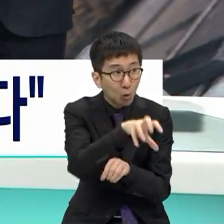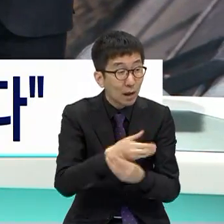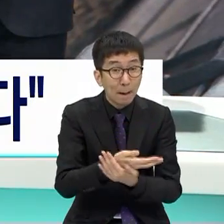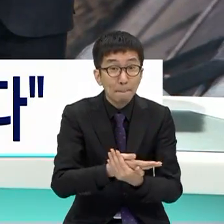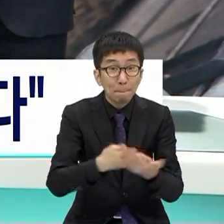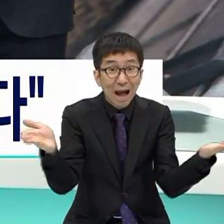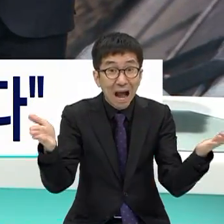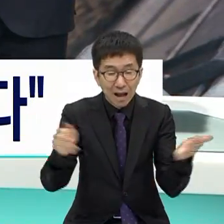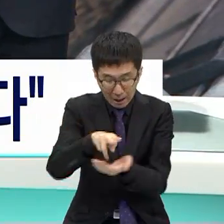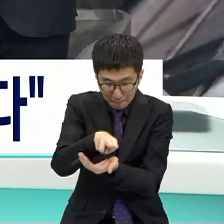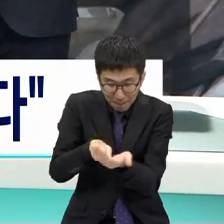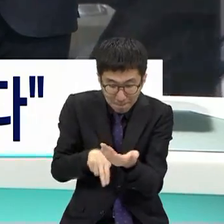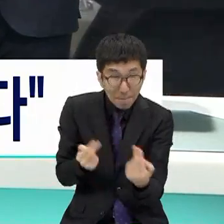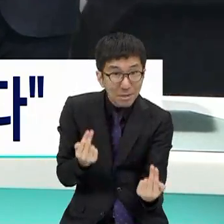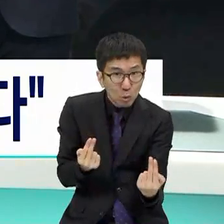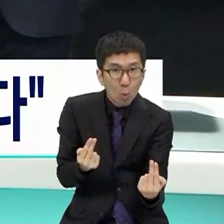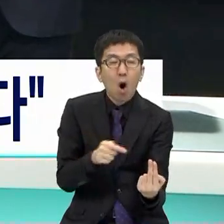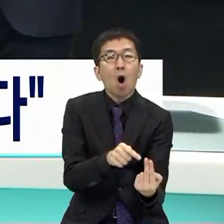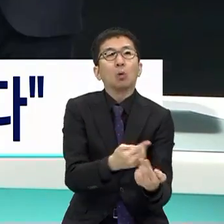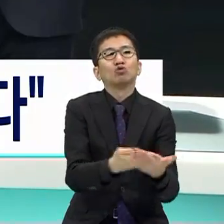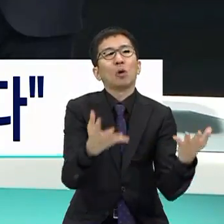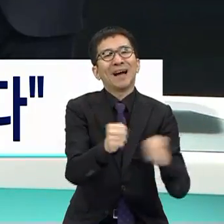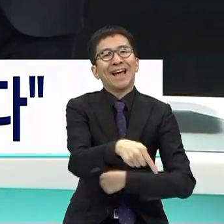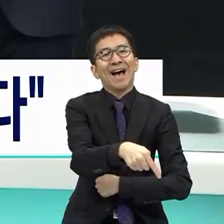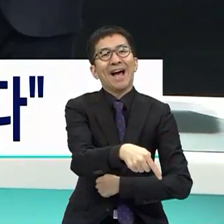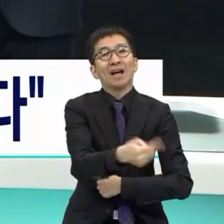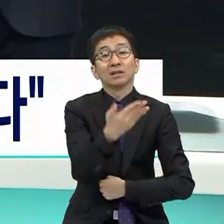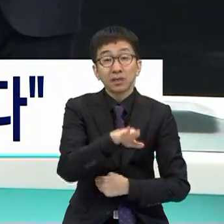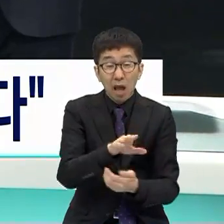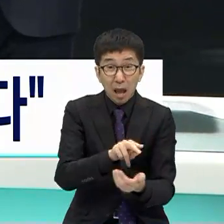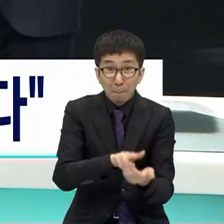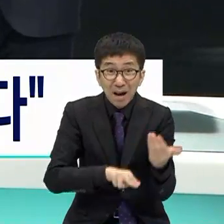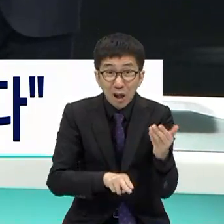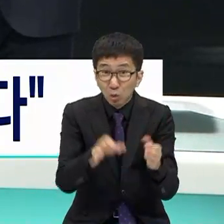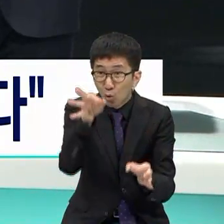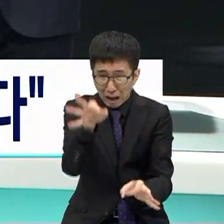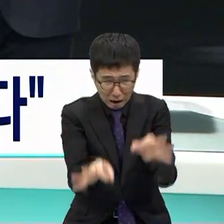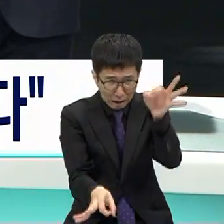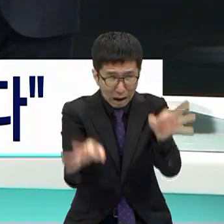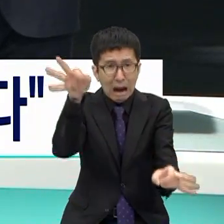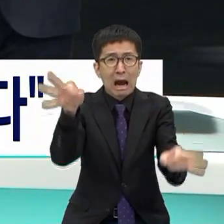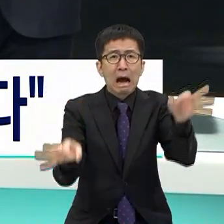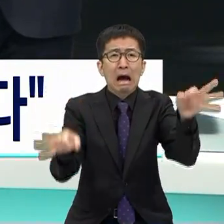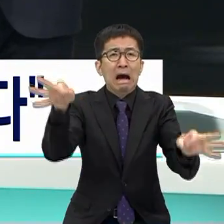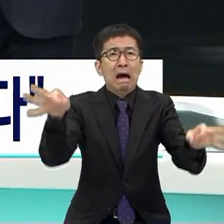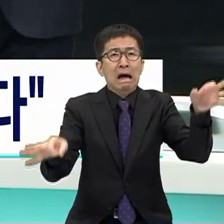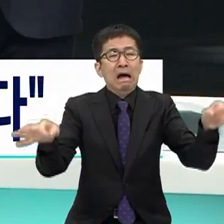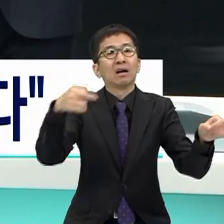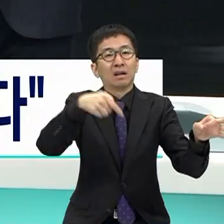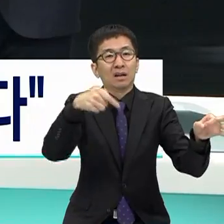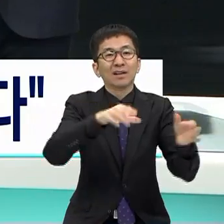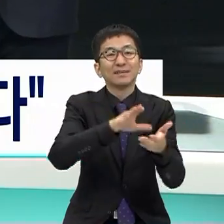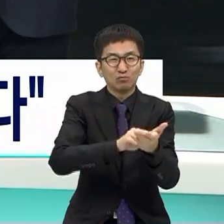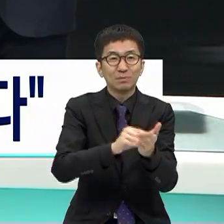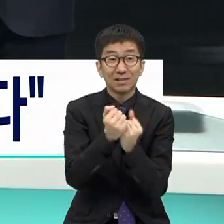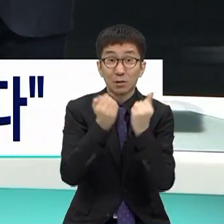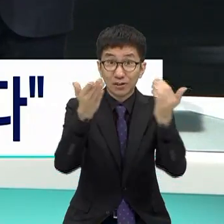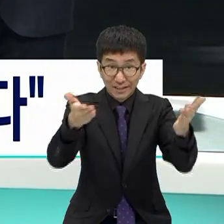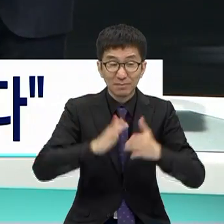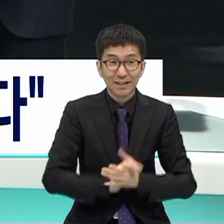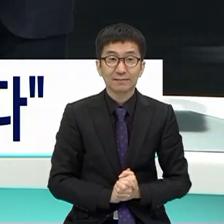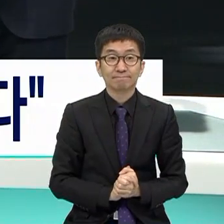요소수가 판매량보다도 많았는데 문제는 여전히 파는 곳에 따라서 그 가격이 다르다는 겁니다. 한지연